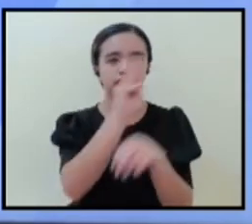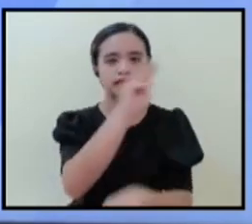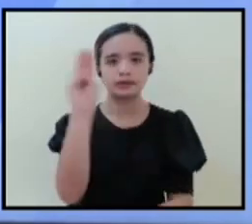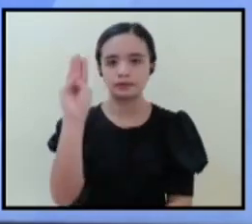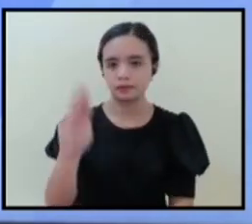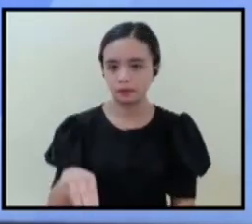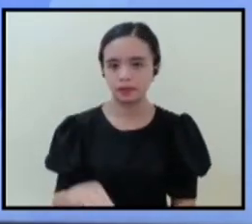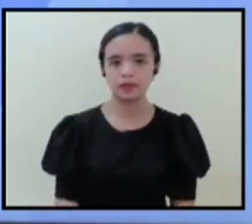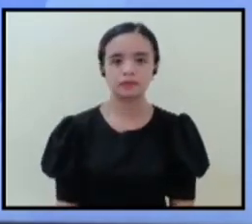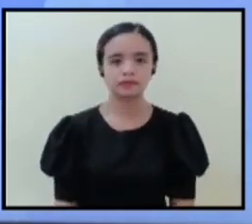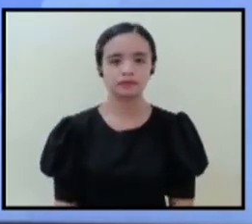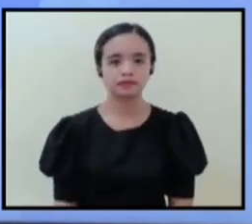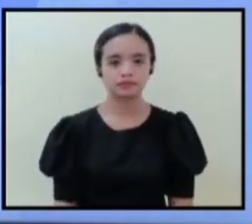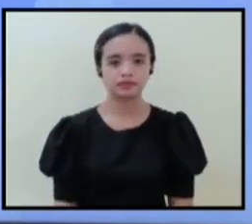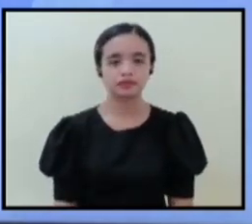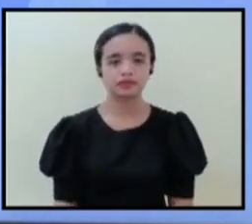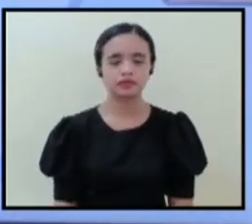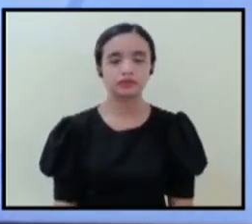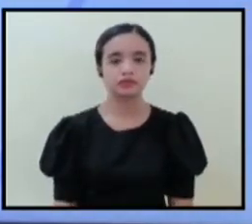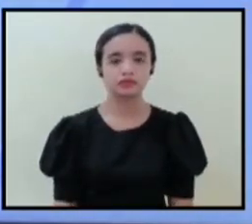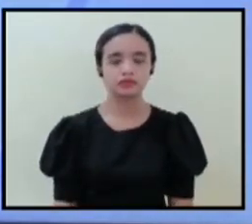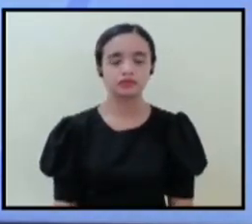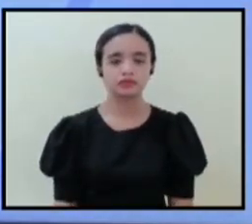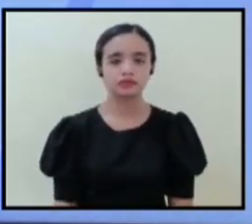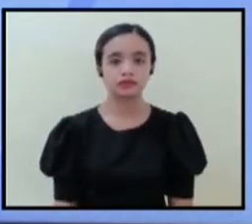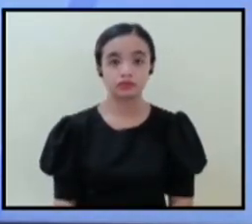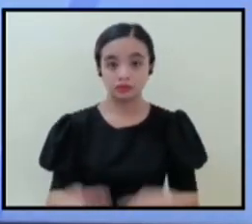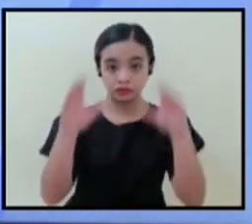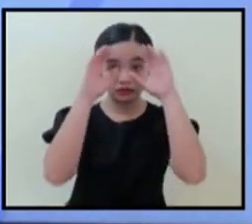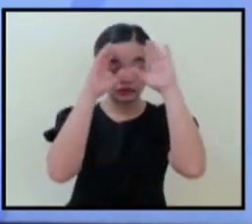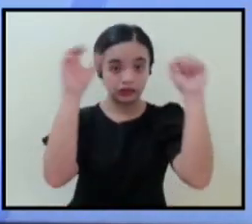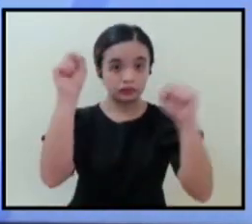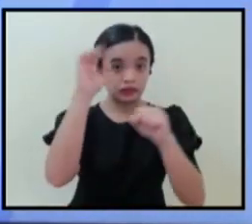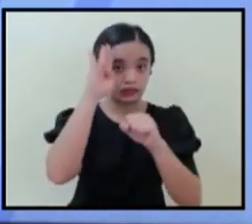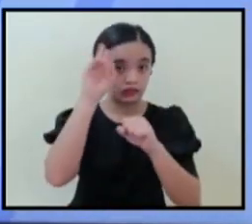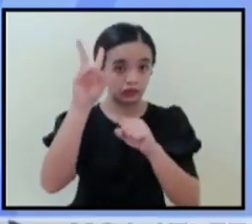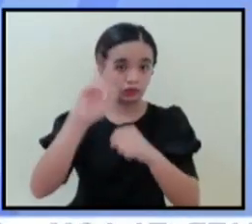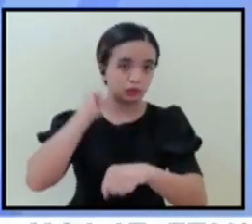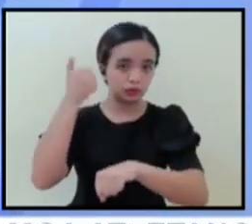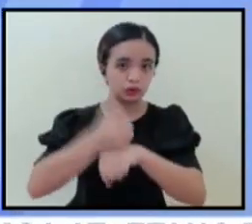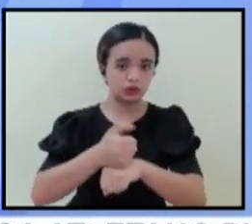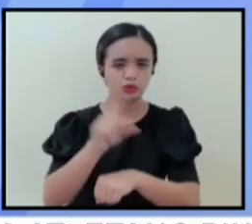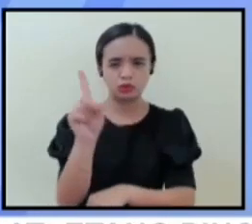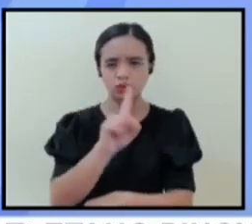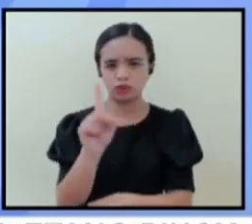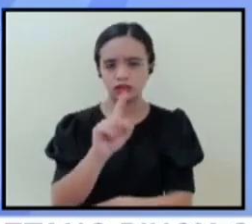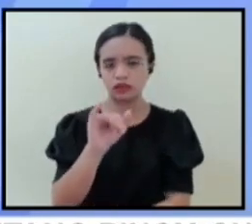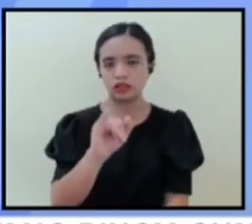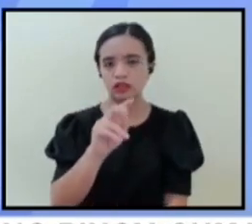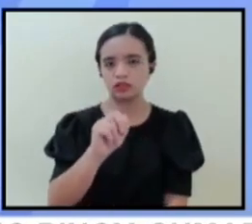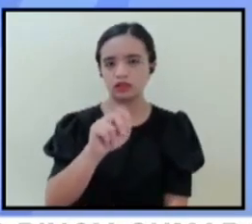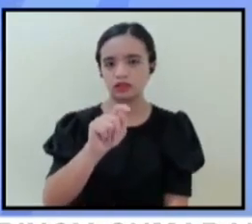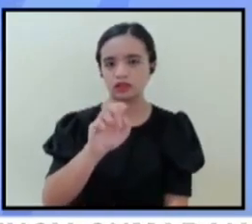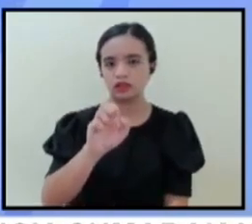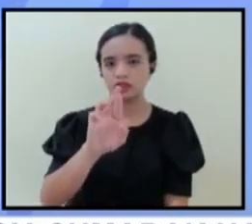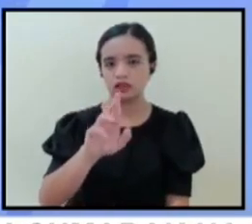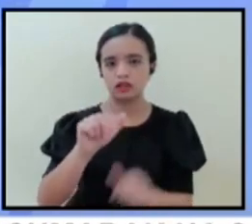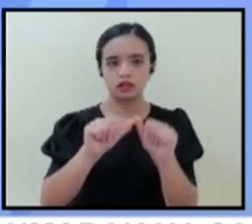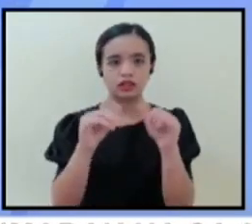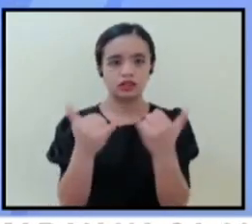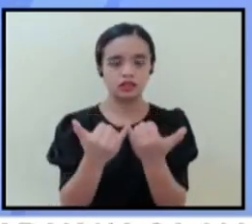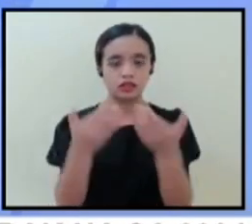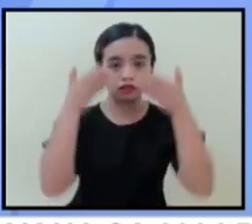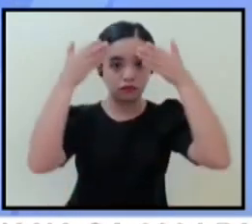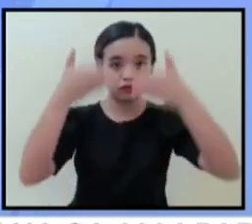Binuo ni Pangulong Ferdinand R. Marcos Jr. ang Interagency Task Force na tututok sa epekto ng oil spill sa